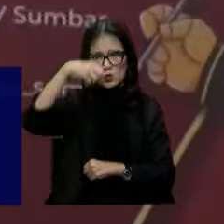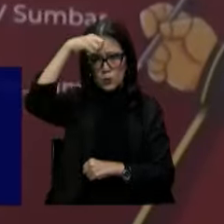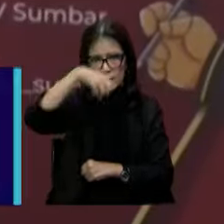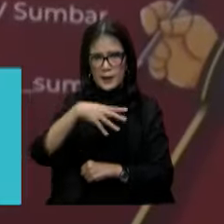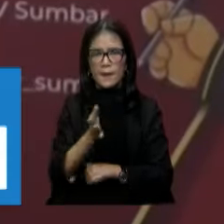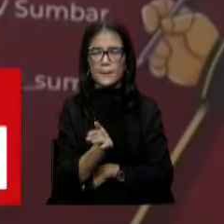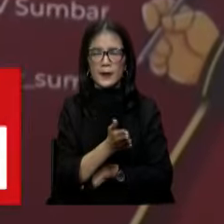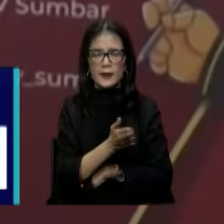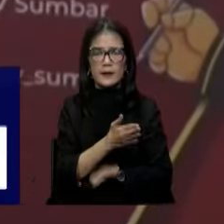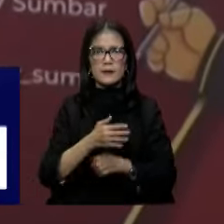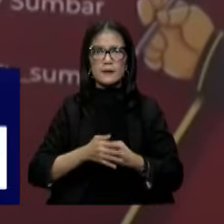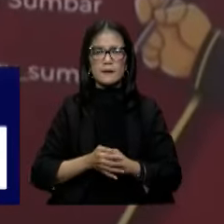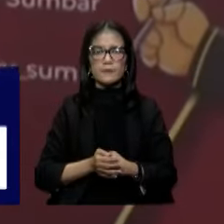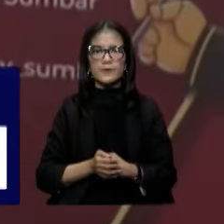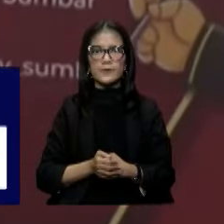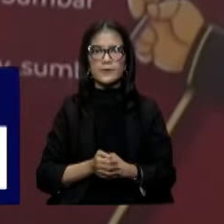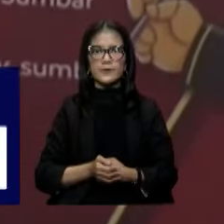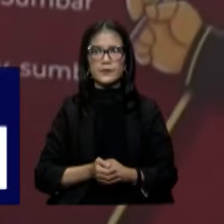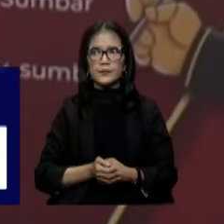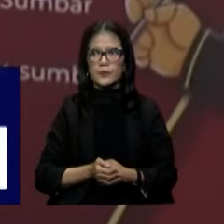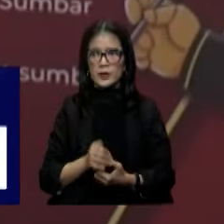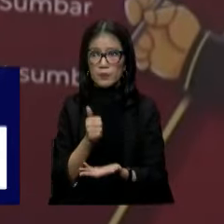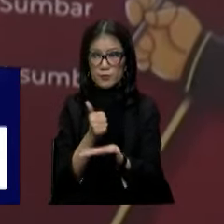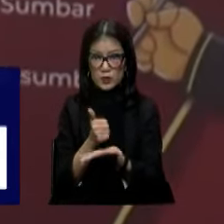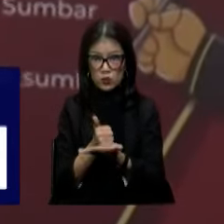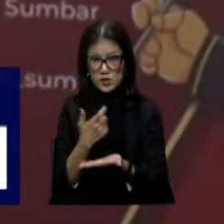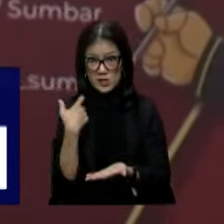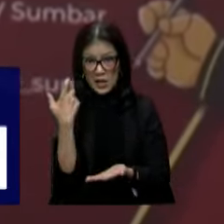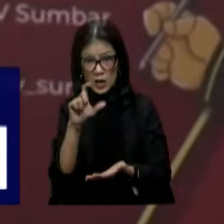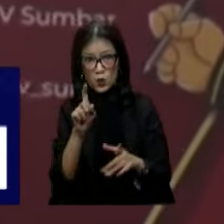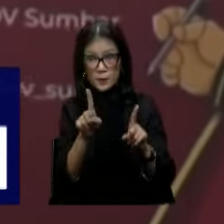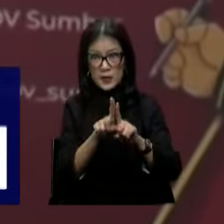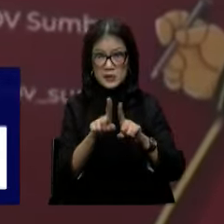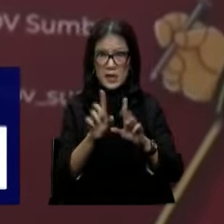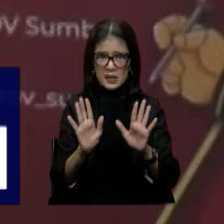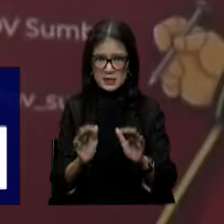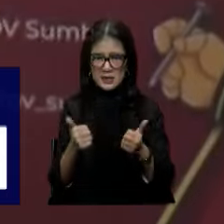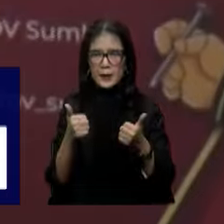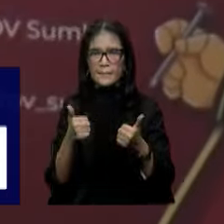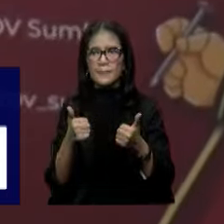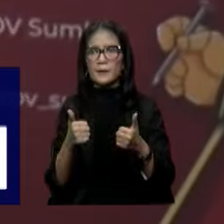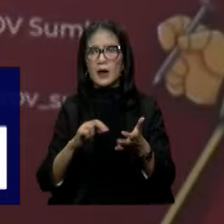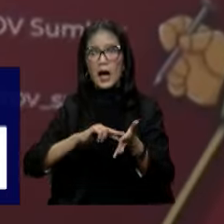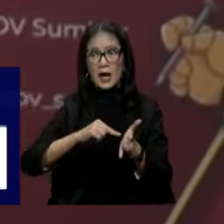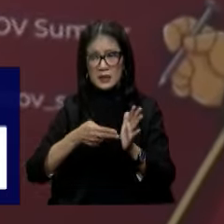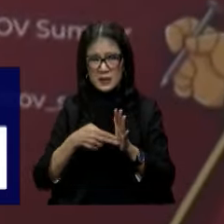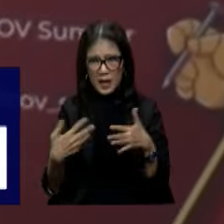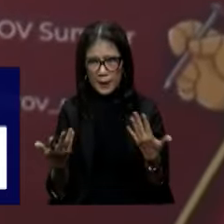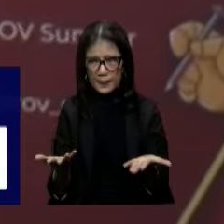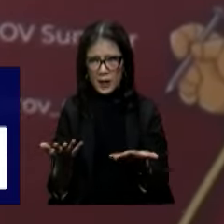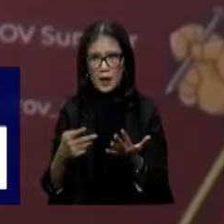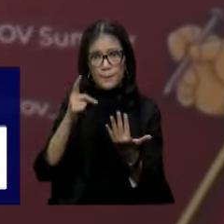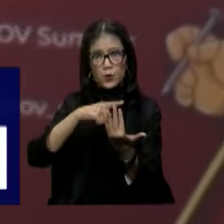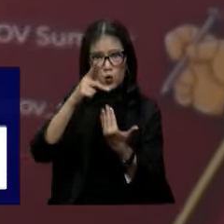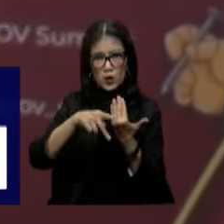Menyiapkan kader-kader kita, ya, mempersiapkan strategi pemenangan, ya, sehingga program-program kita ini